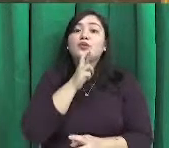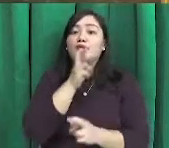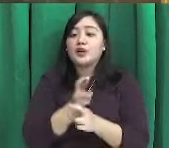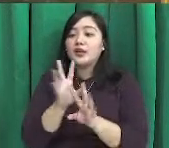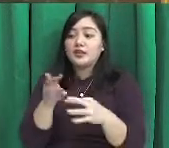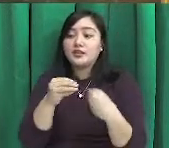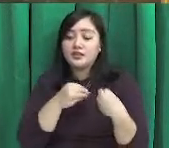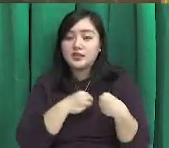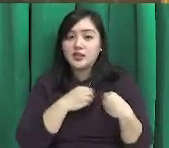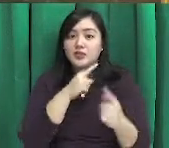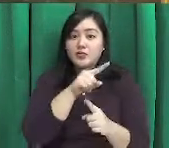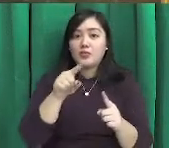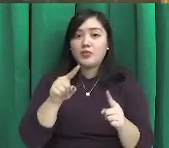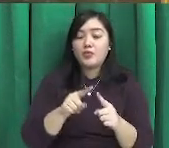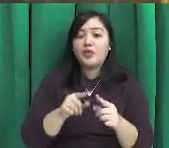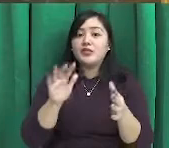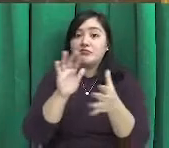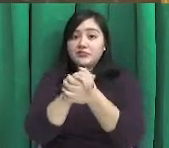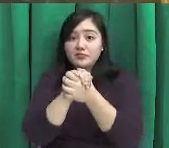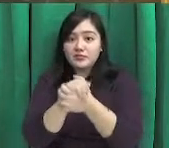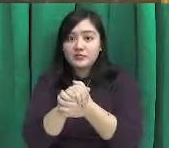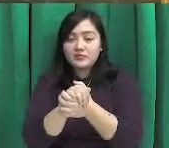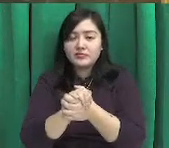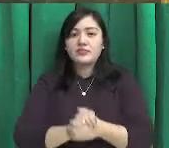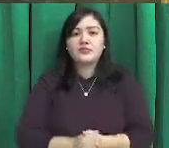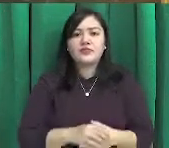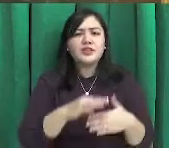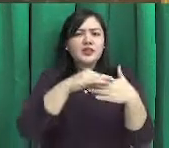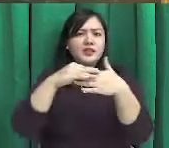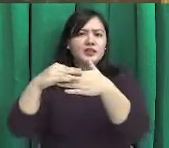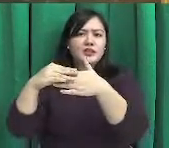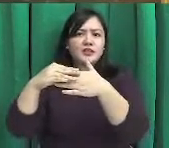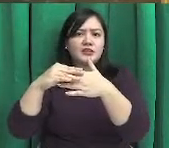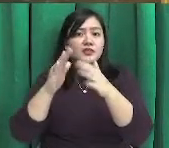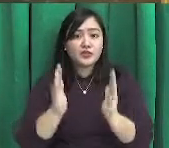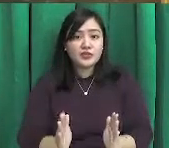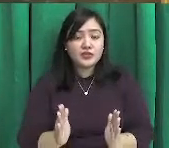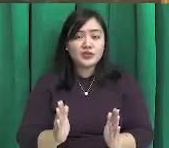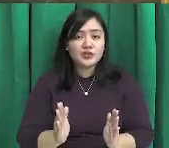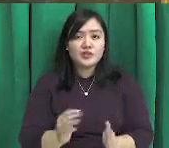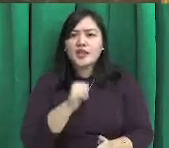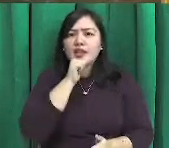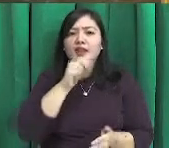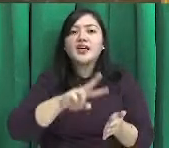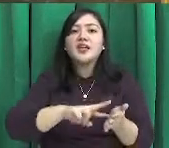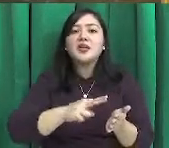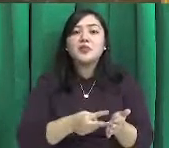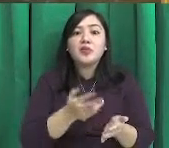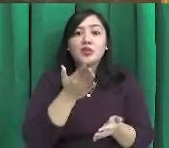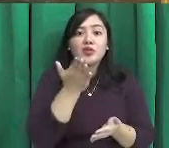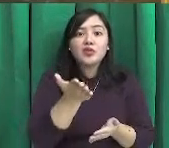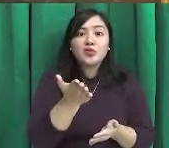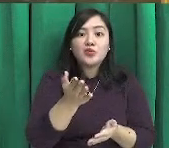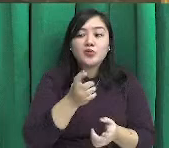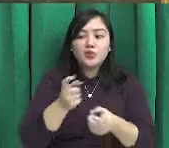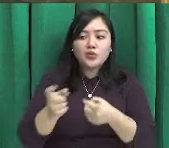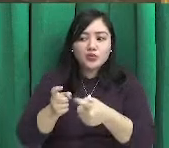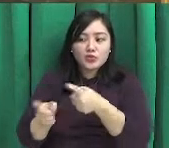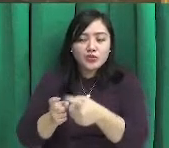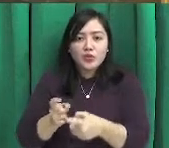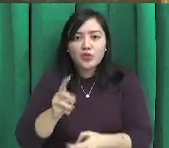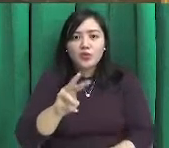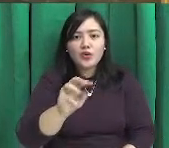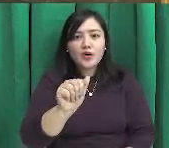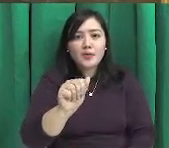ibig sabihin ng leadership sa tuob ng tahanan is manipulation. You do not manipulate your family. You see?